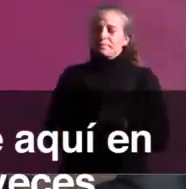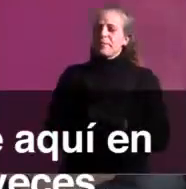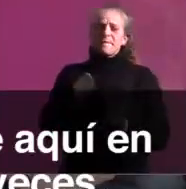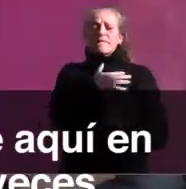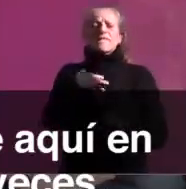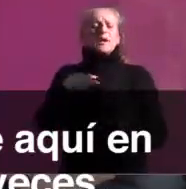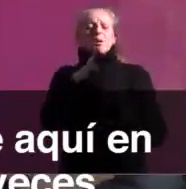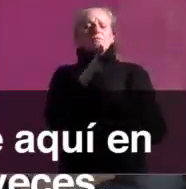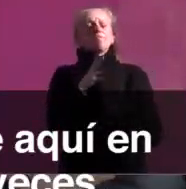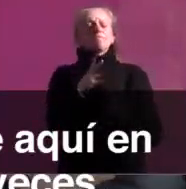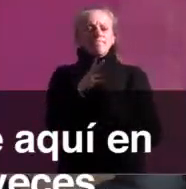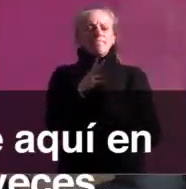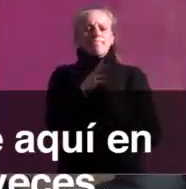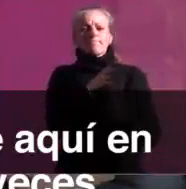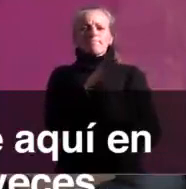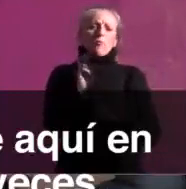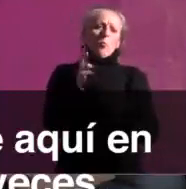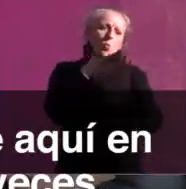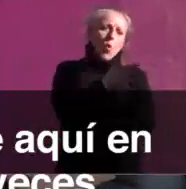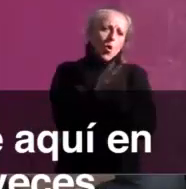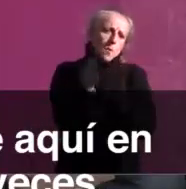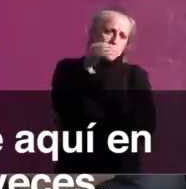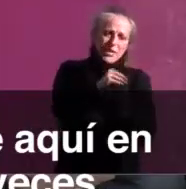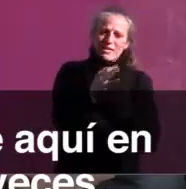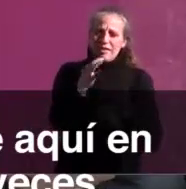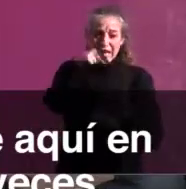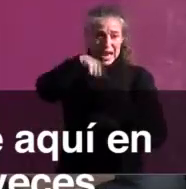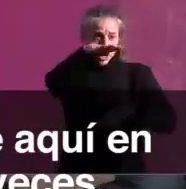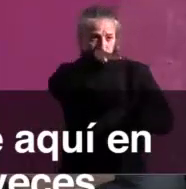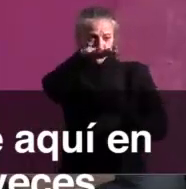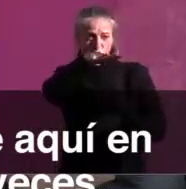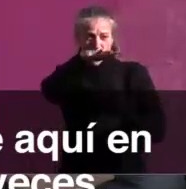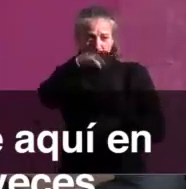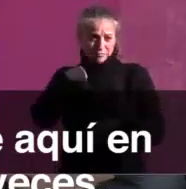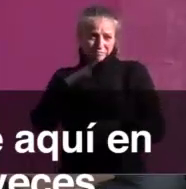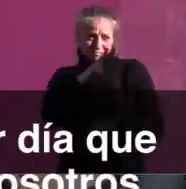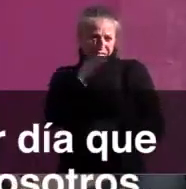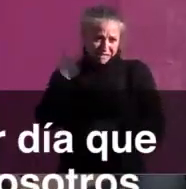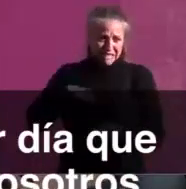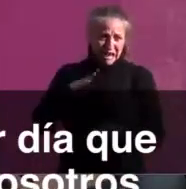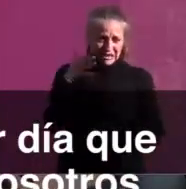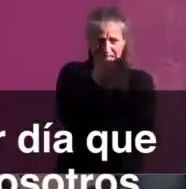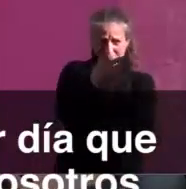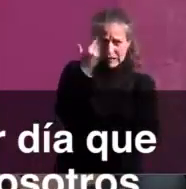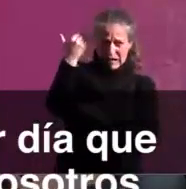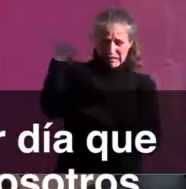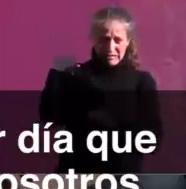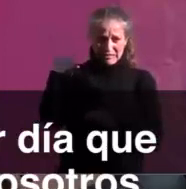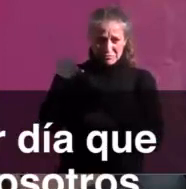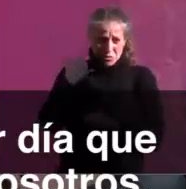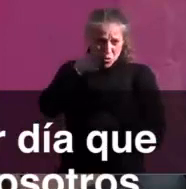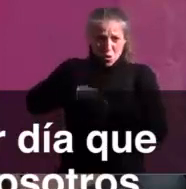Però vull dir un motiu més. Que aquí a Nou Barris l'hem dit també altres vegades i que segueix sent tan